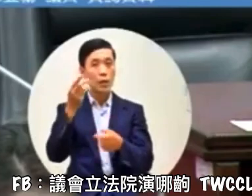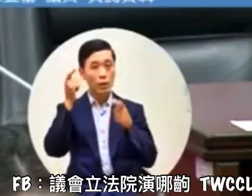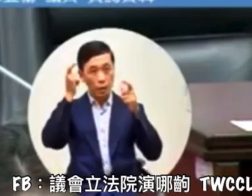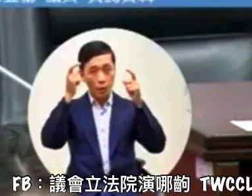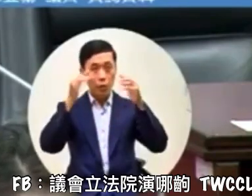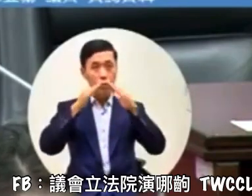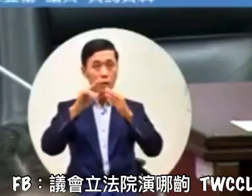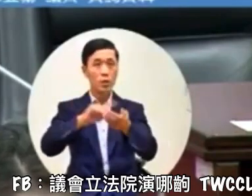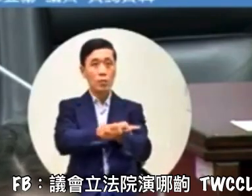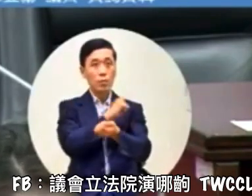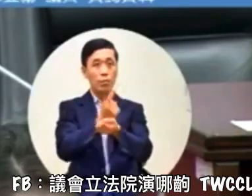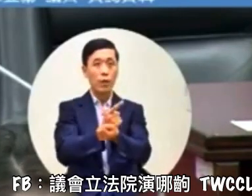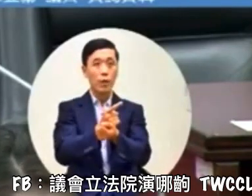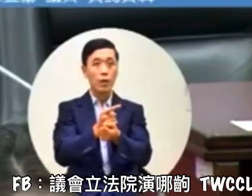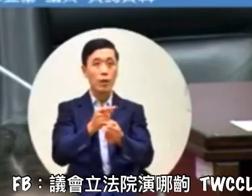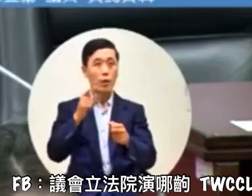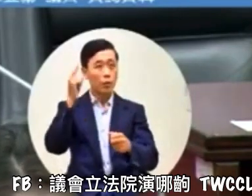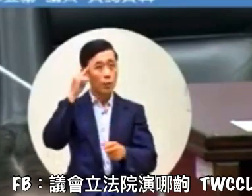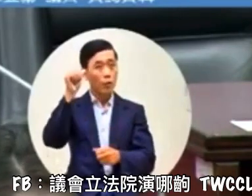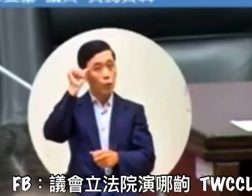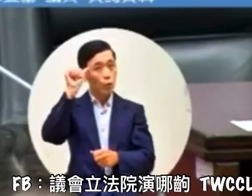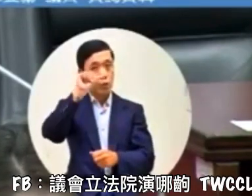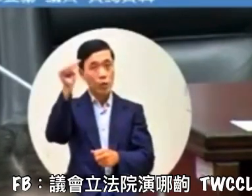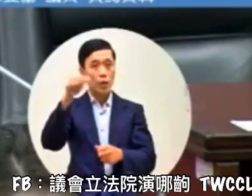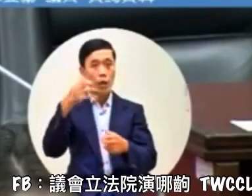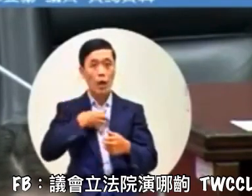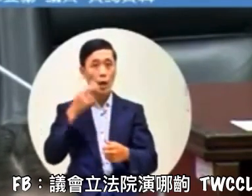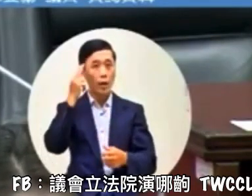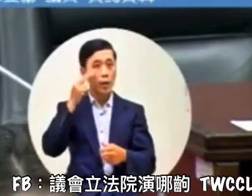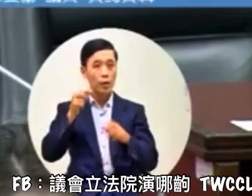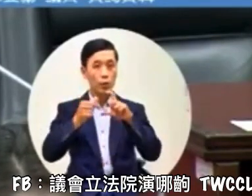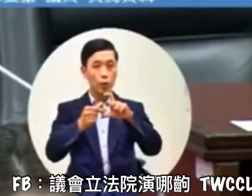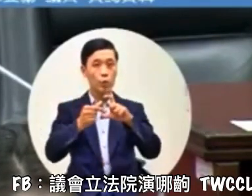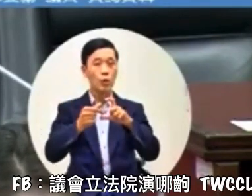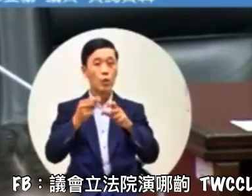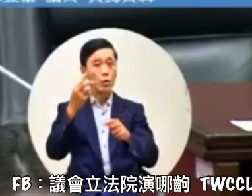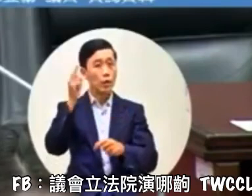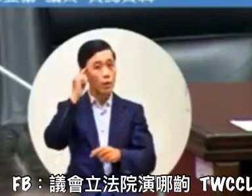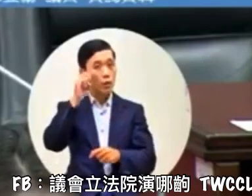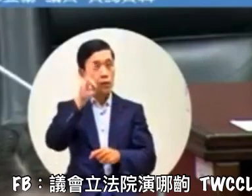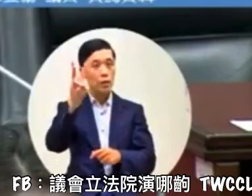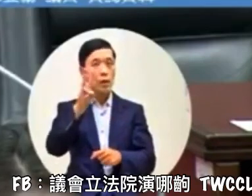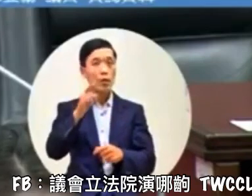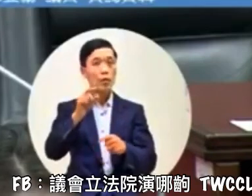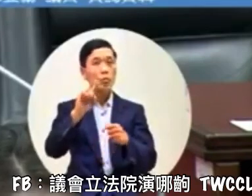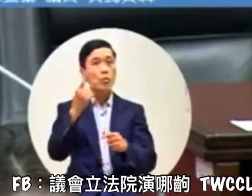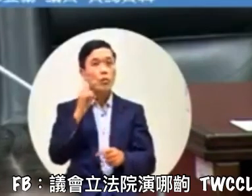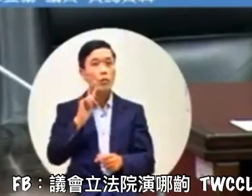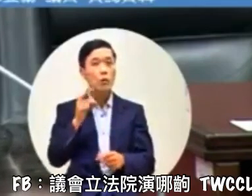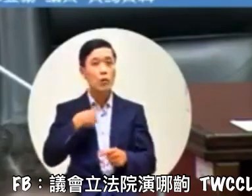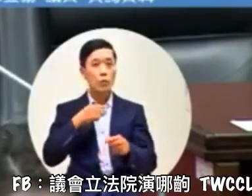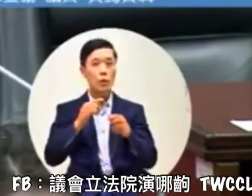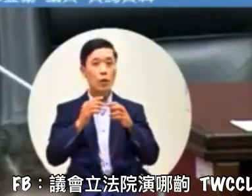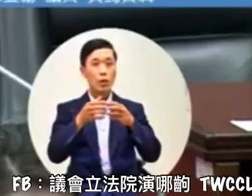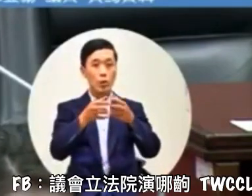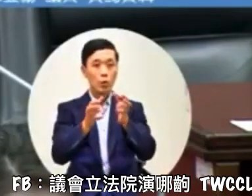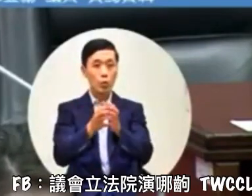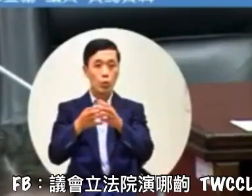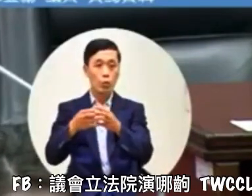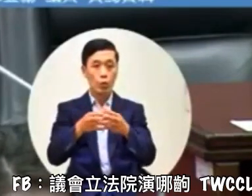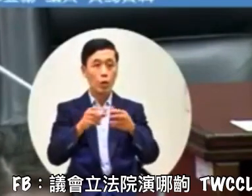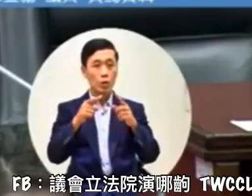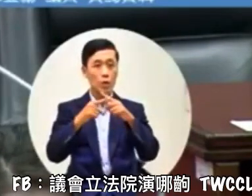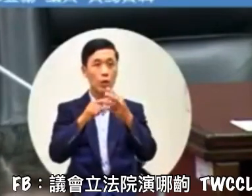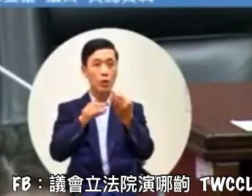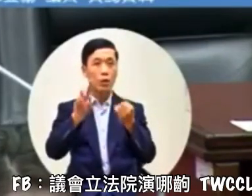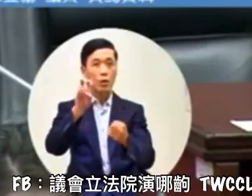市拢五工，但阮阿莲区三工尔，是因为阮的队员甲二十九个尔。咱来看